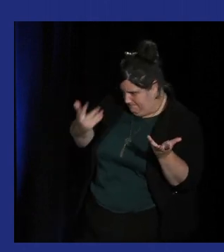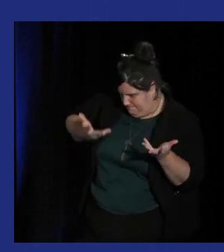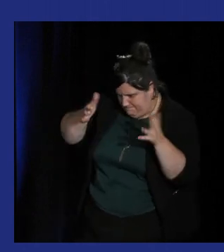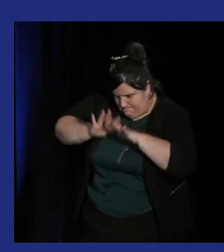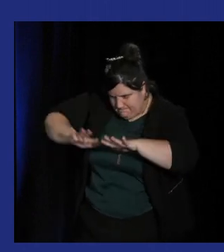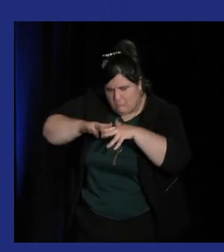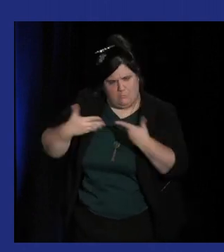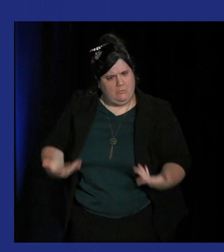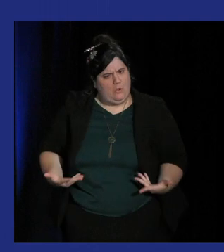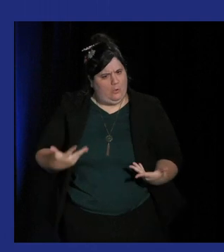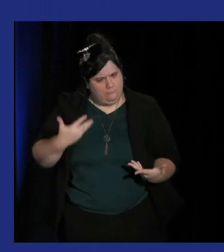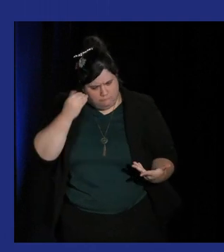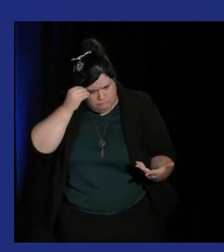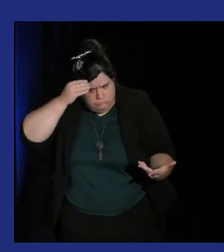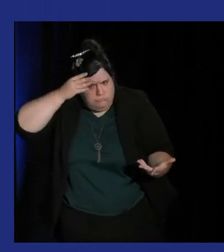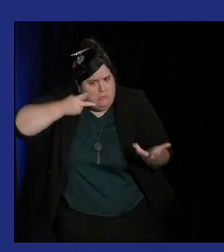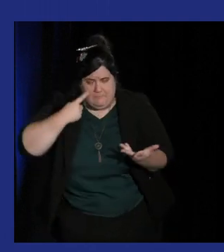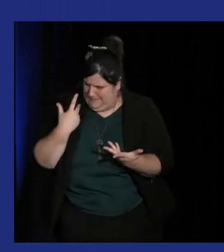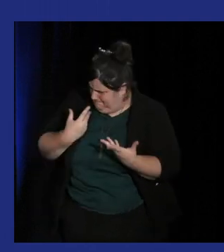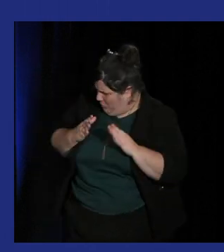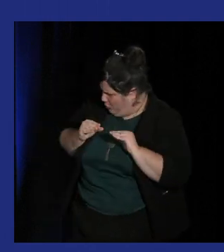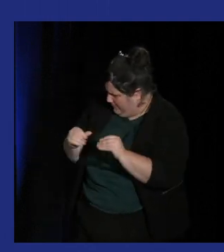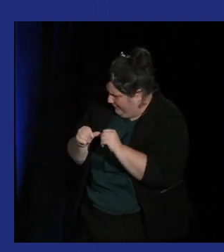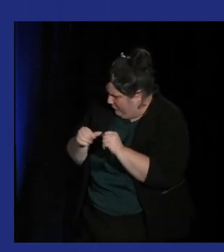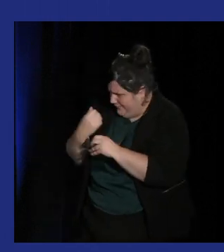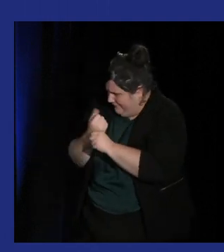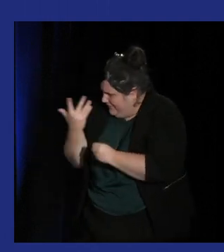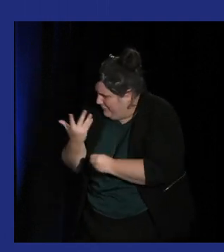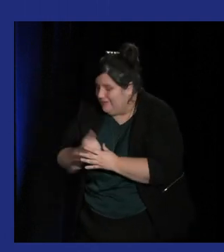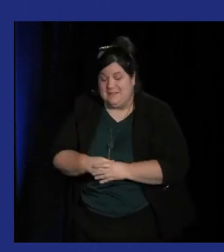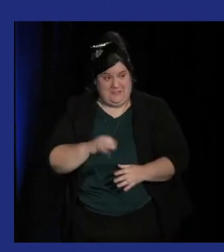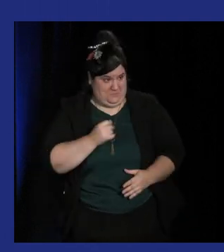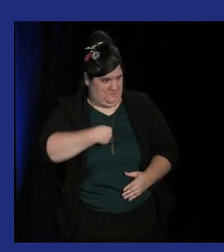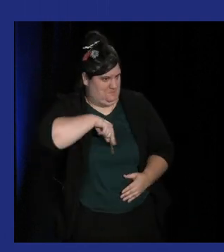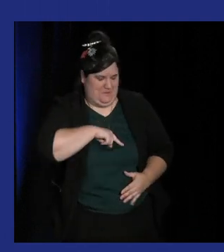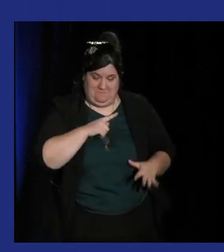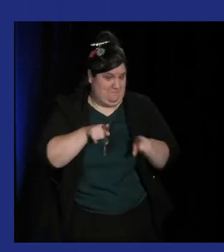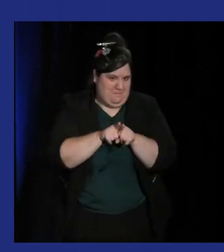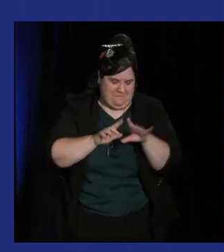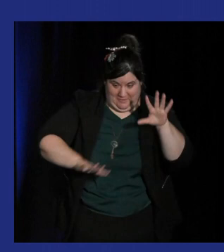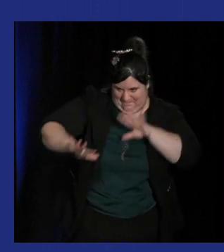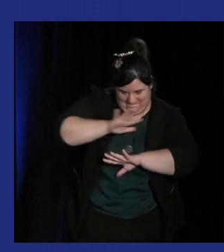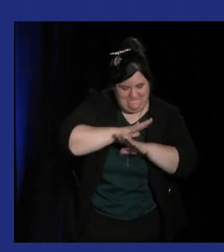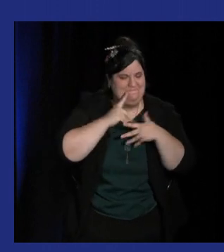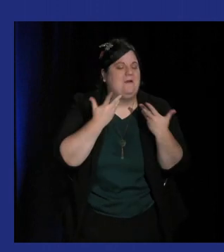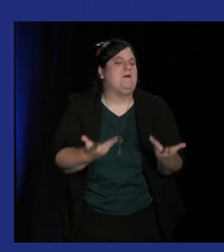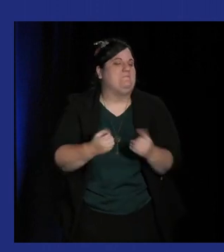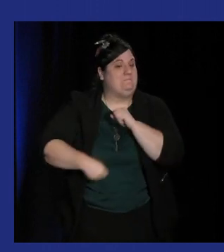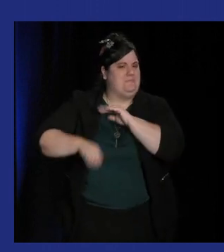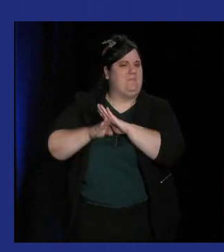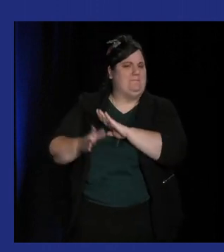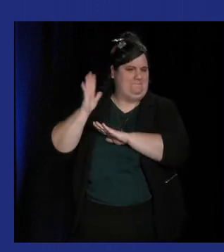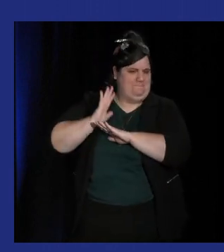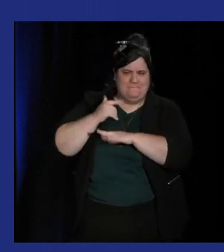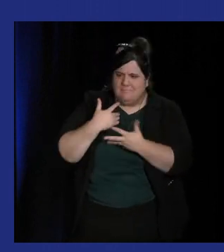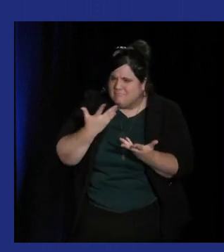mystérieux je dirais concrètement qu'est-ce que tu fais dans un studio même pour moi c'est mystère en fait historiquement donc je pense que